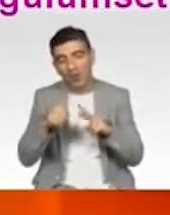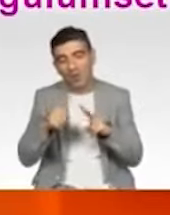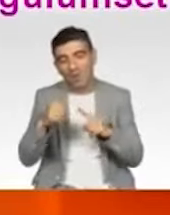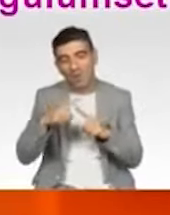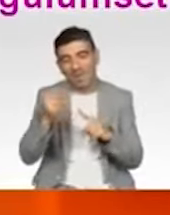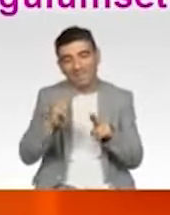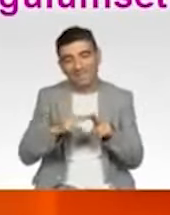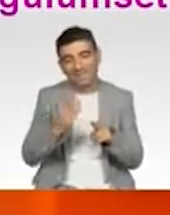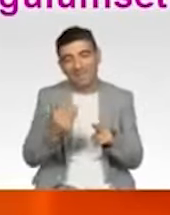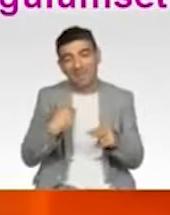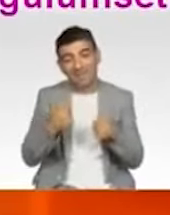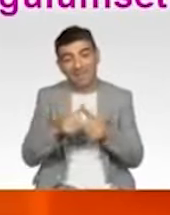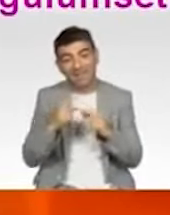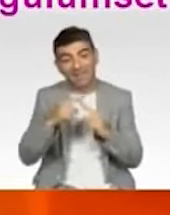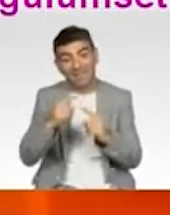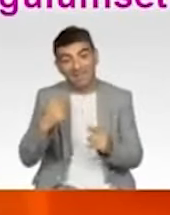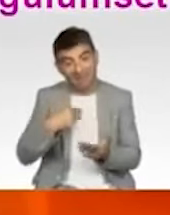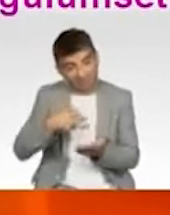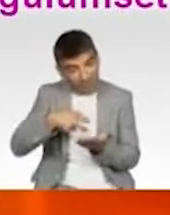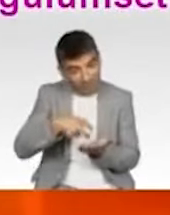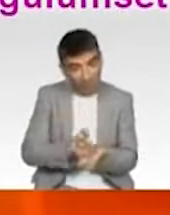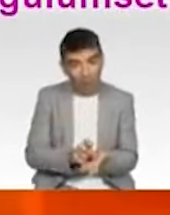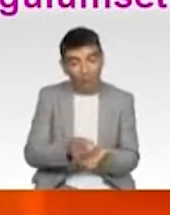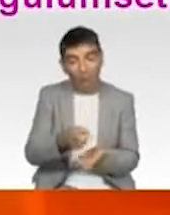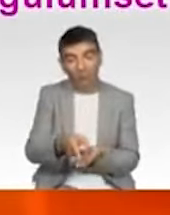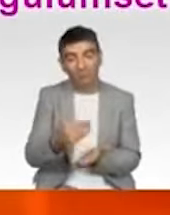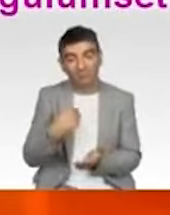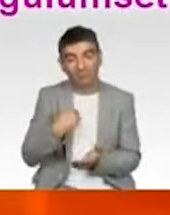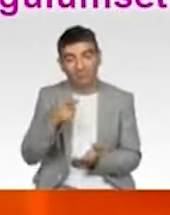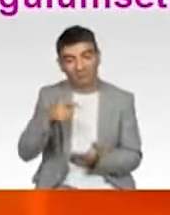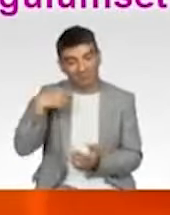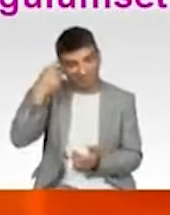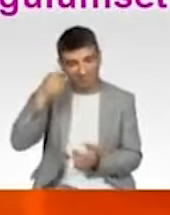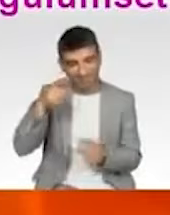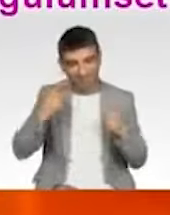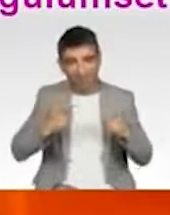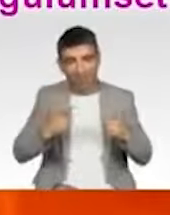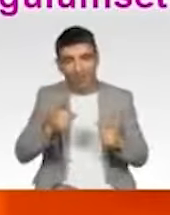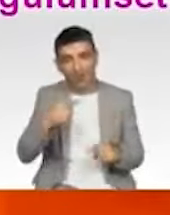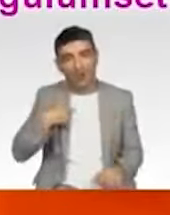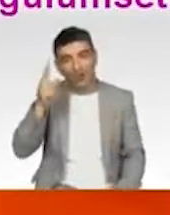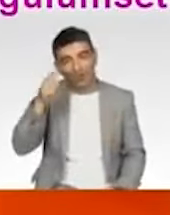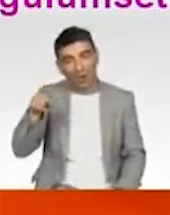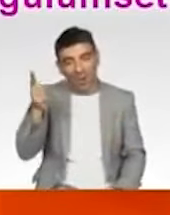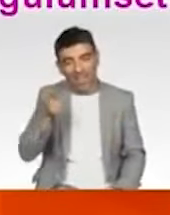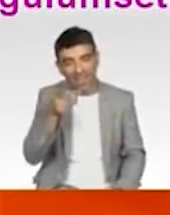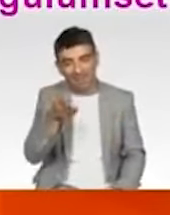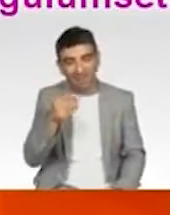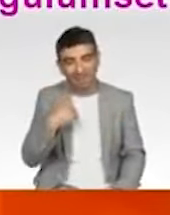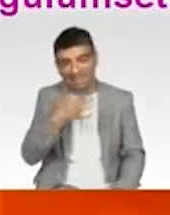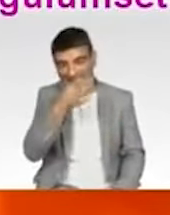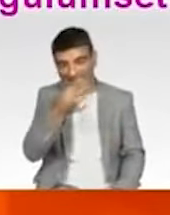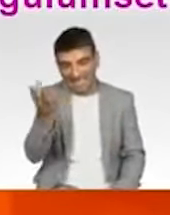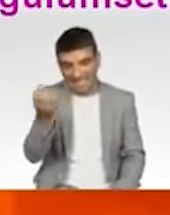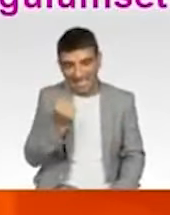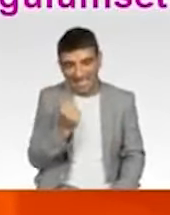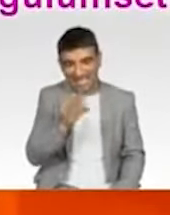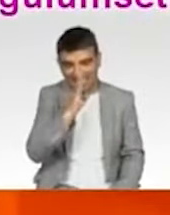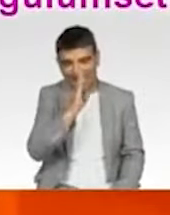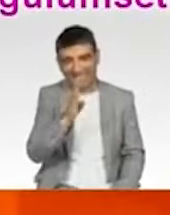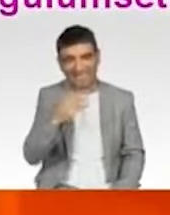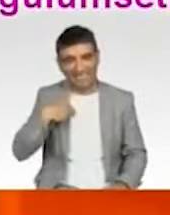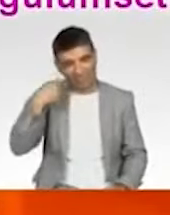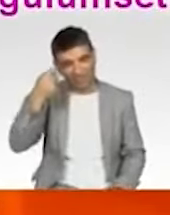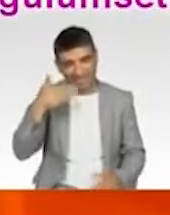kefilim. Benim evlilik teklifim, ben diz çöktüm. Ben sette yönetmenin iznini alarak direkt sete